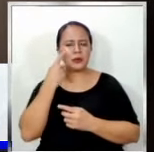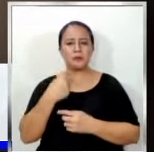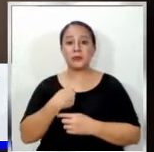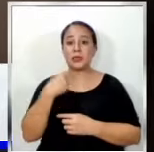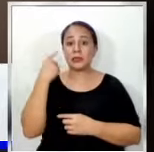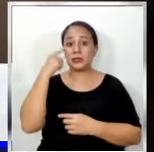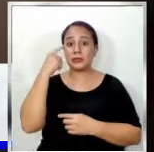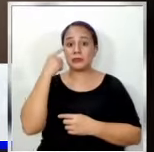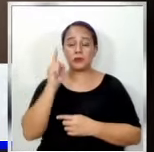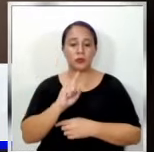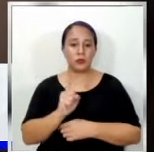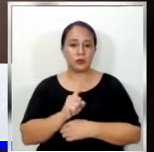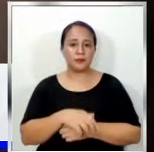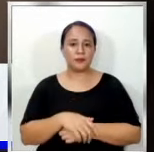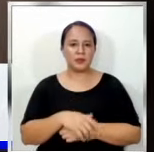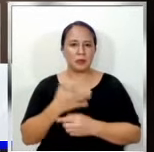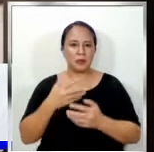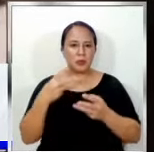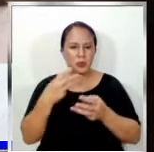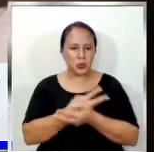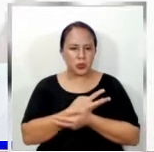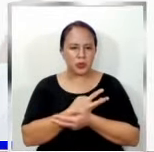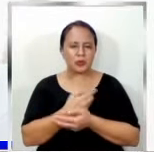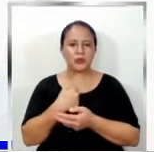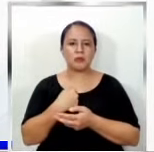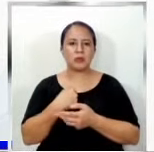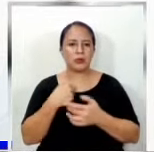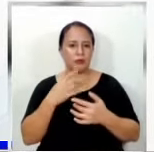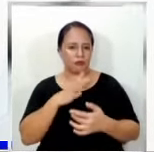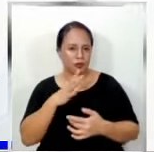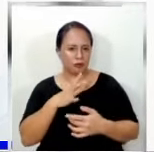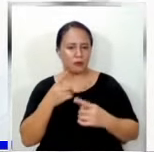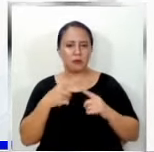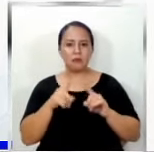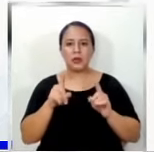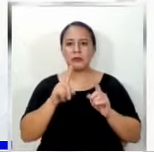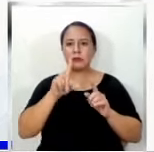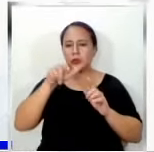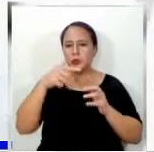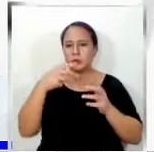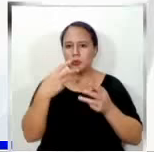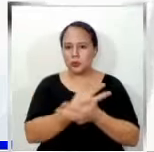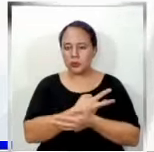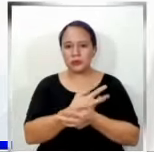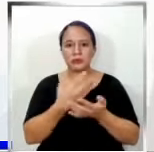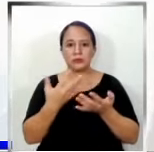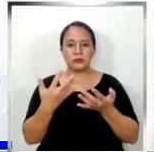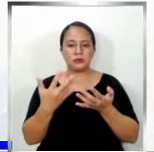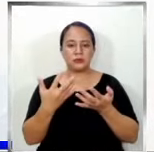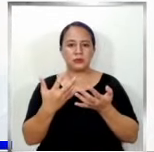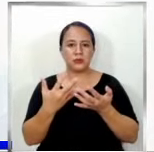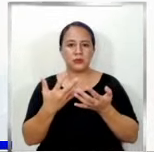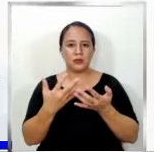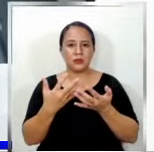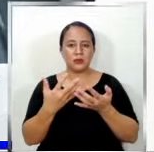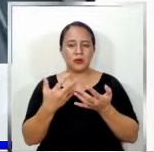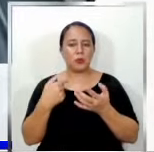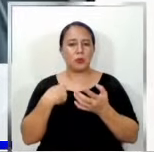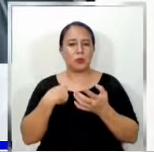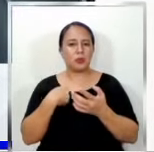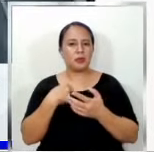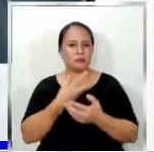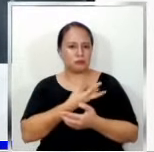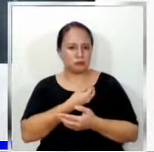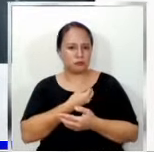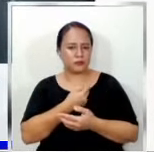yon, baka lumala. Yung alam mo yung okay ako, tapos biglang baka lumala siya ng lumala. Yung mga ganun. So nakakatakot siya.